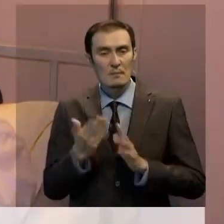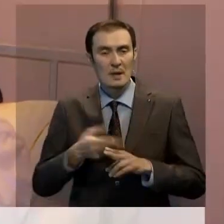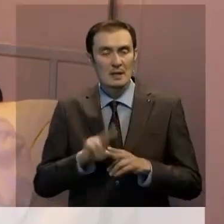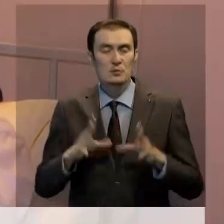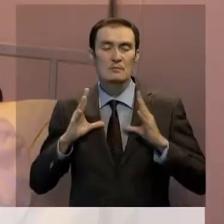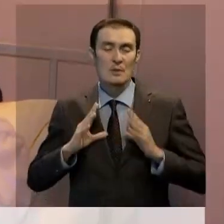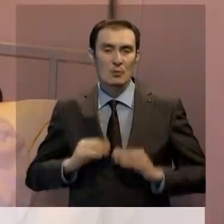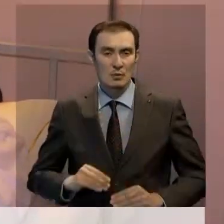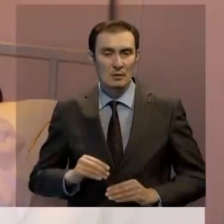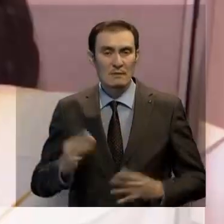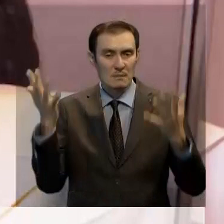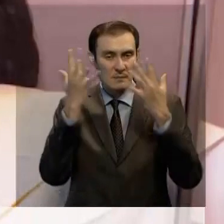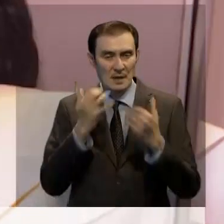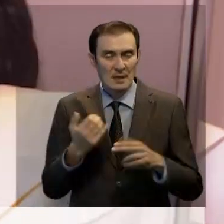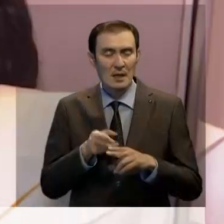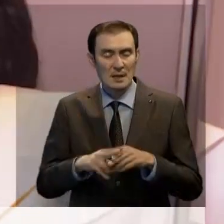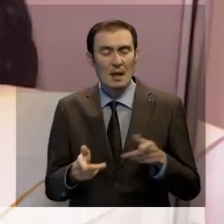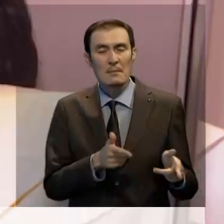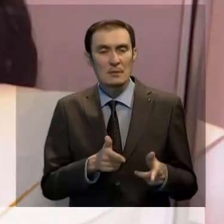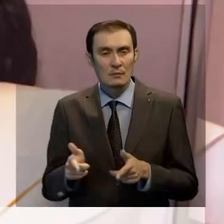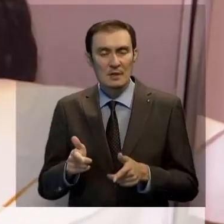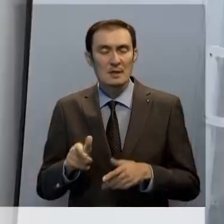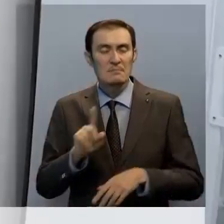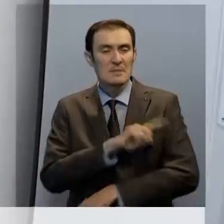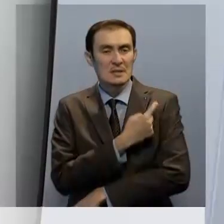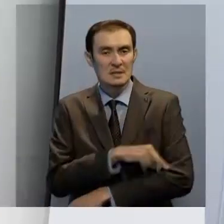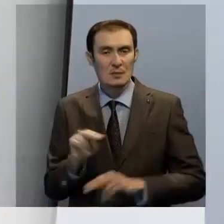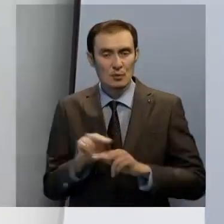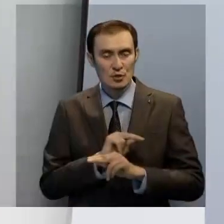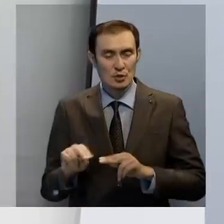в полумраке – как этап подготовки к медицинскому вмешательству.